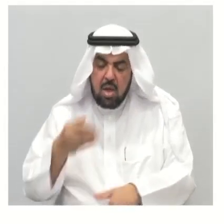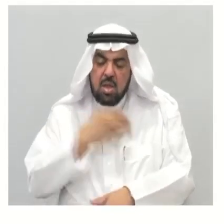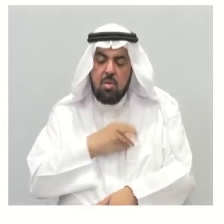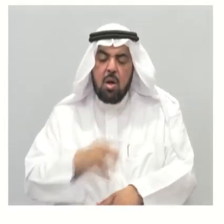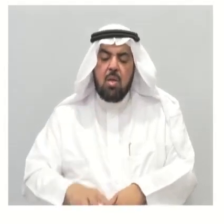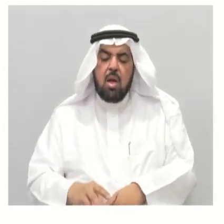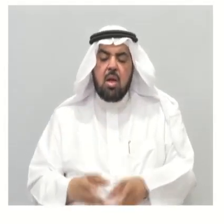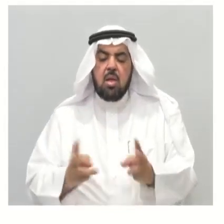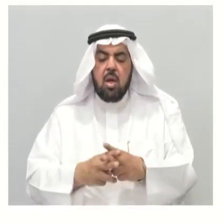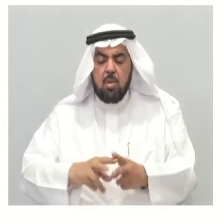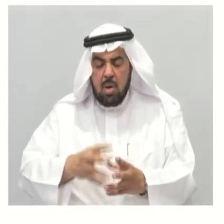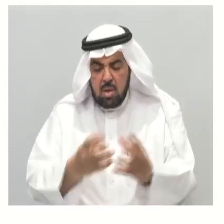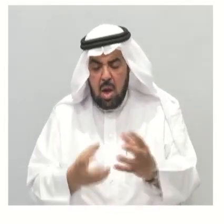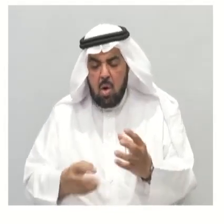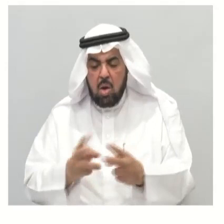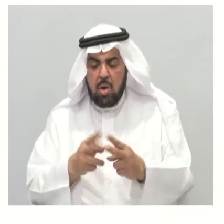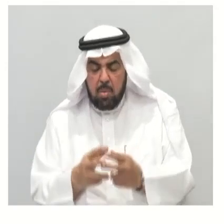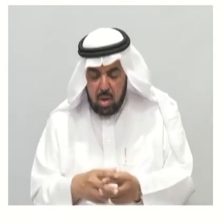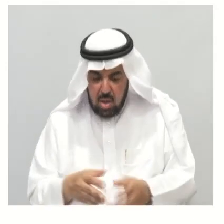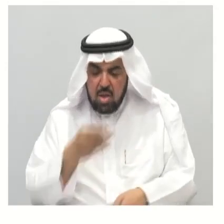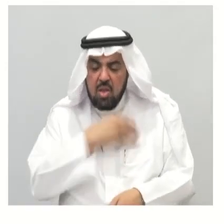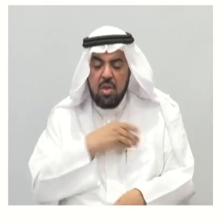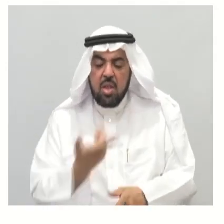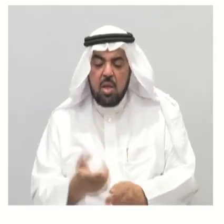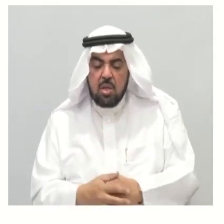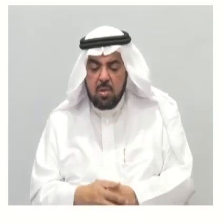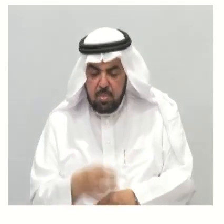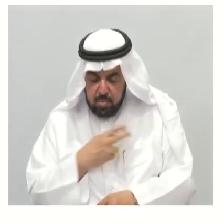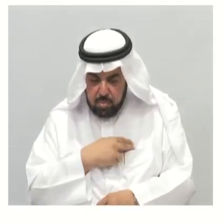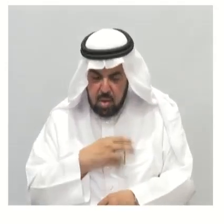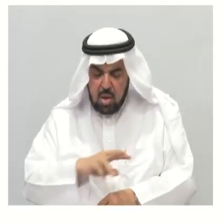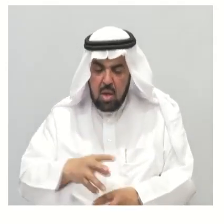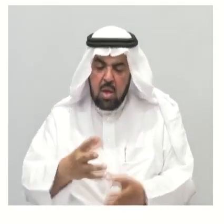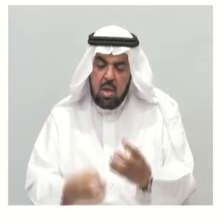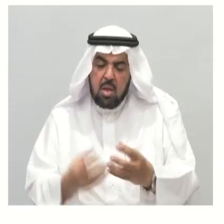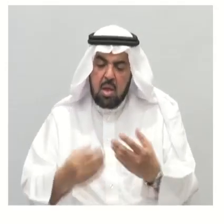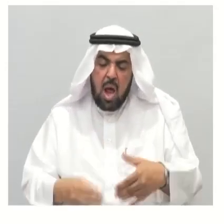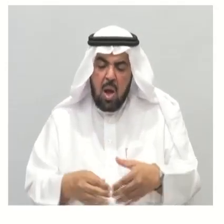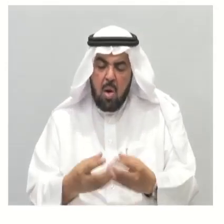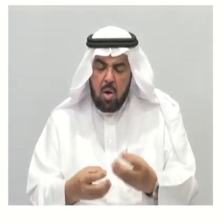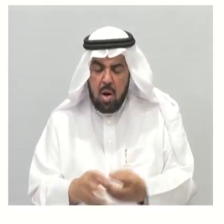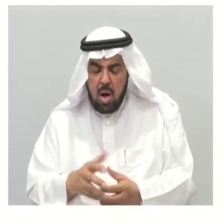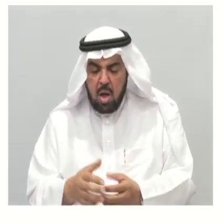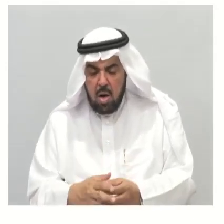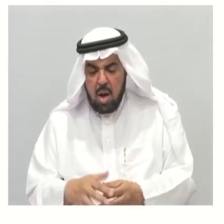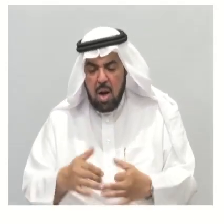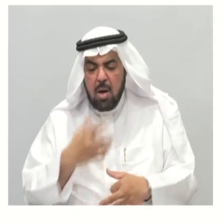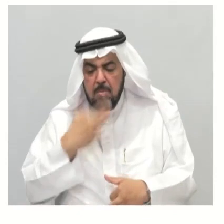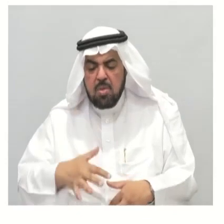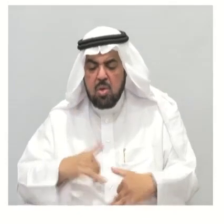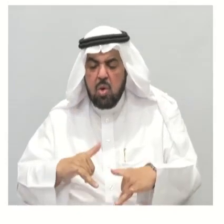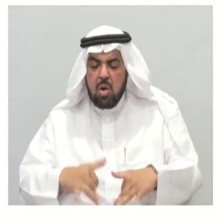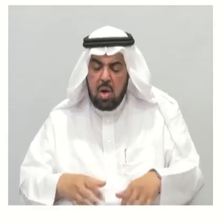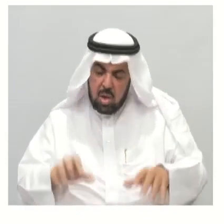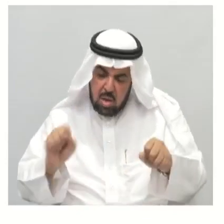التحلل الكهربائي للماء؟ ماذا أستفيد؟ أستفيد أنه التحلل الكهربائي هو أبسط طرق للحصول على